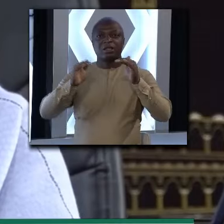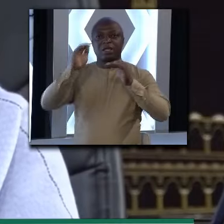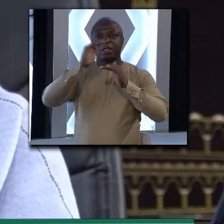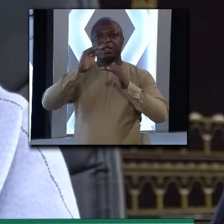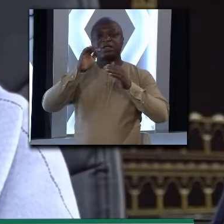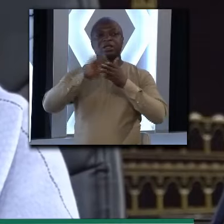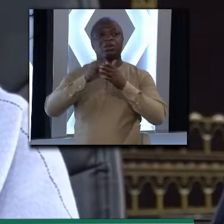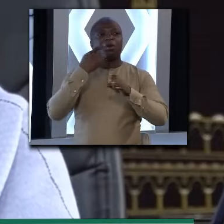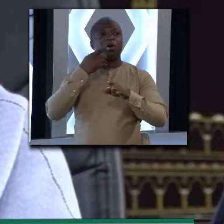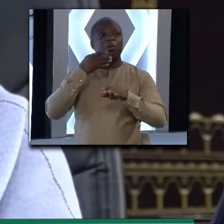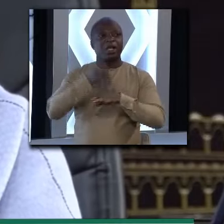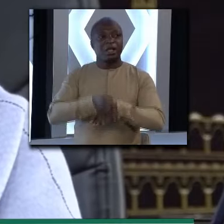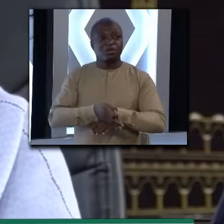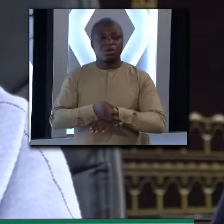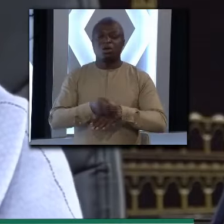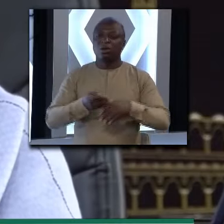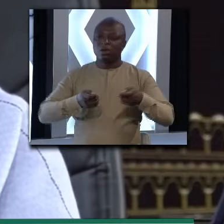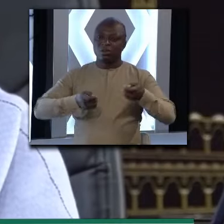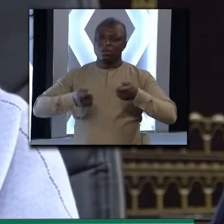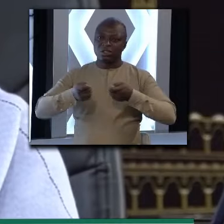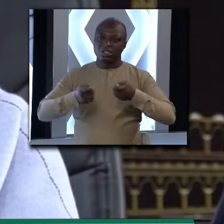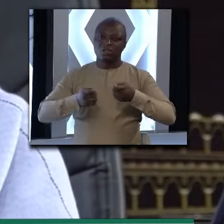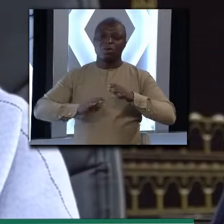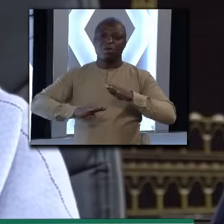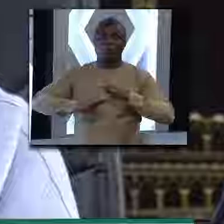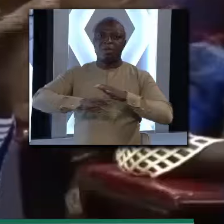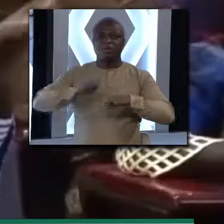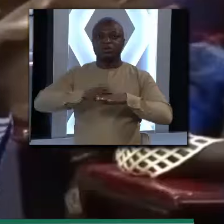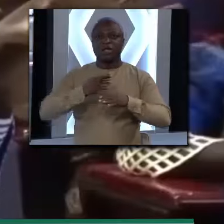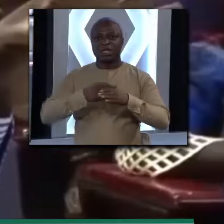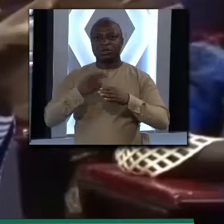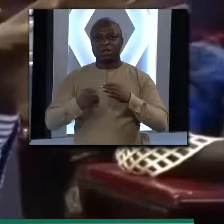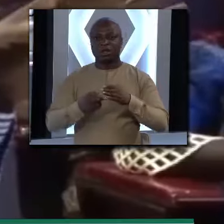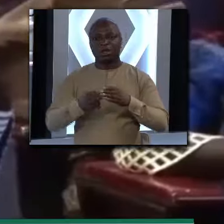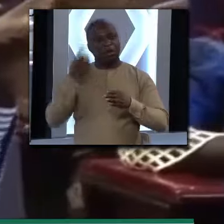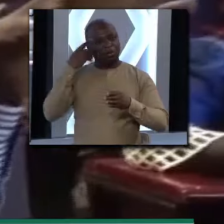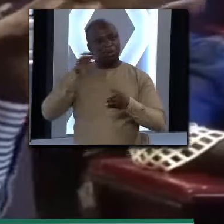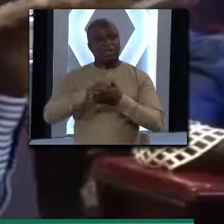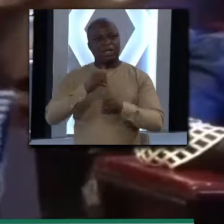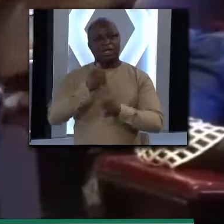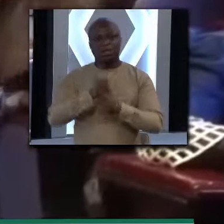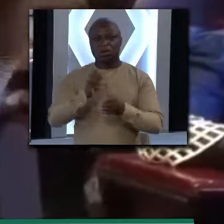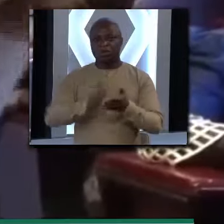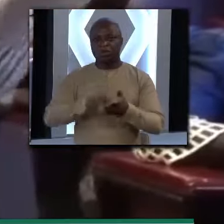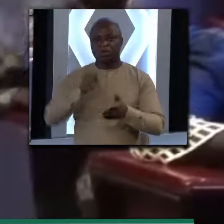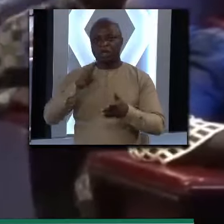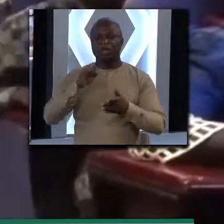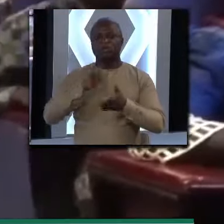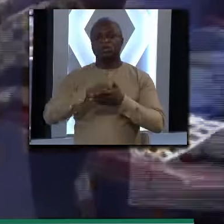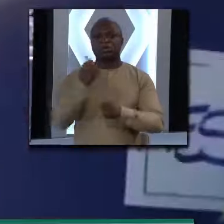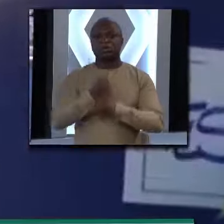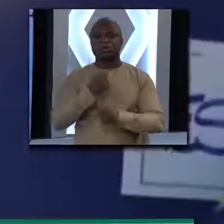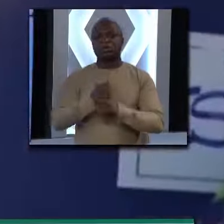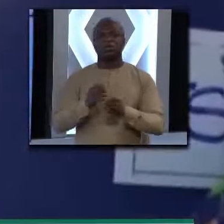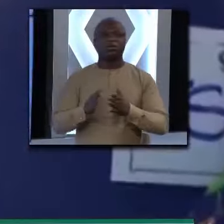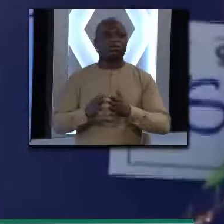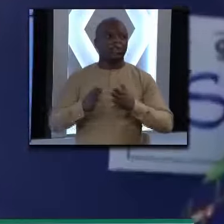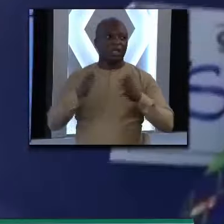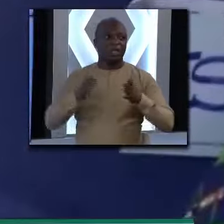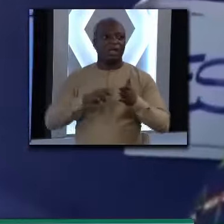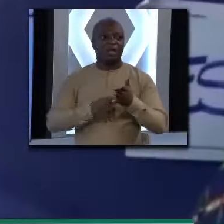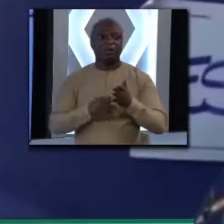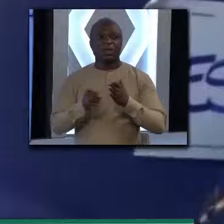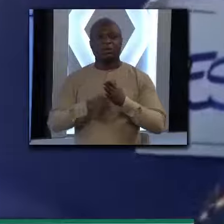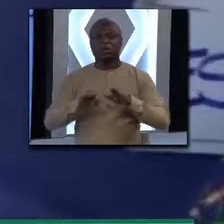cette obligation de gestion axée sur les résultats. Pour cette année 2024, le chantier est vaste. Les